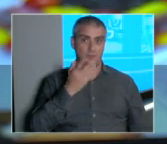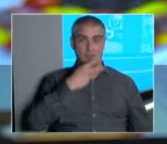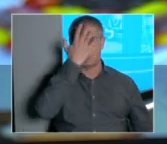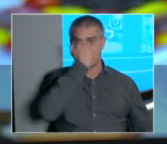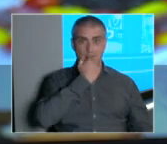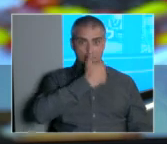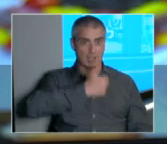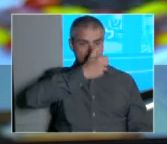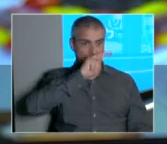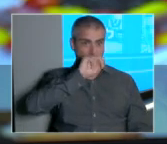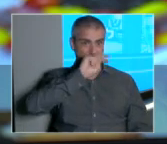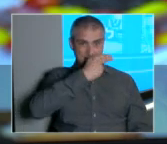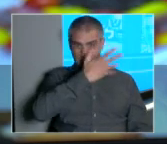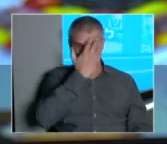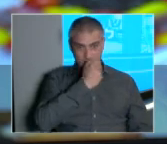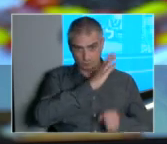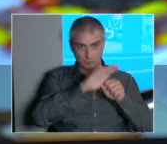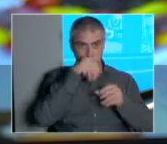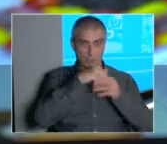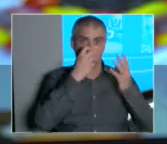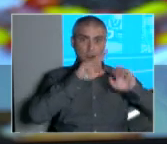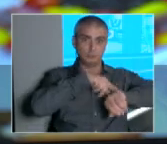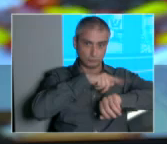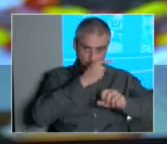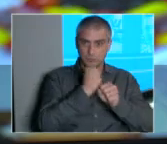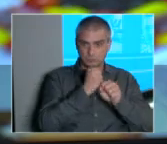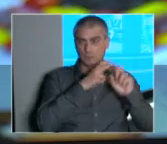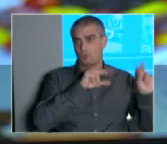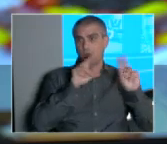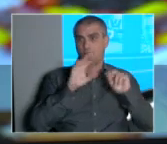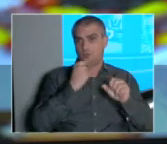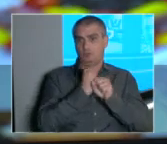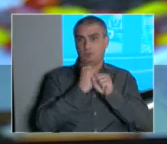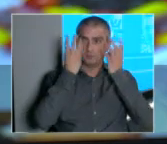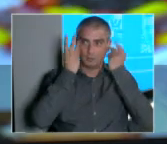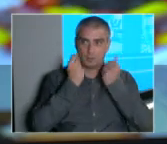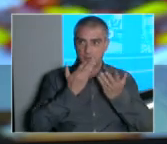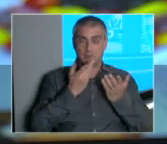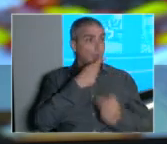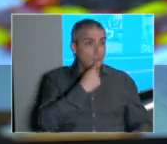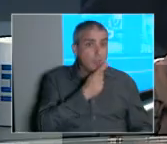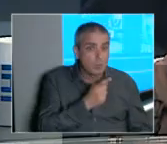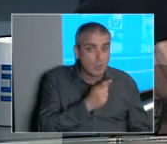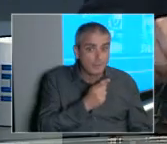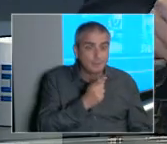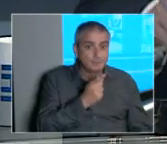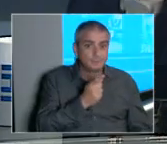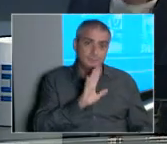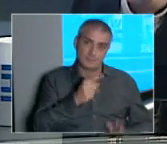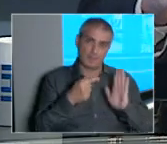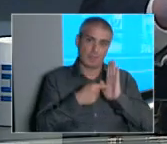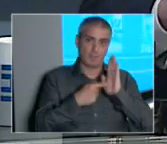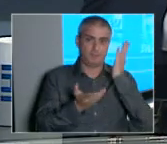להניע, ושהוא יחסל אותו תוך 40 שניות, הוא יקיים אותו דבר מה שהוא יעשה לחרדים. אז זה מה שאתה אומר בעצם, זו